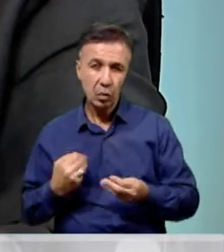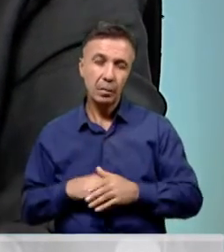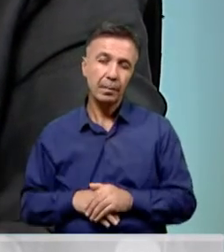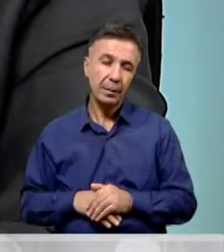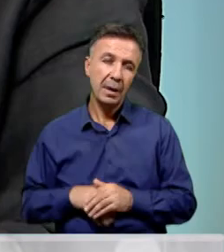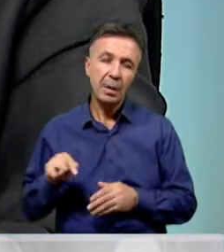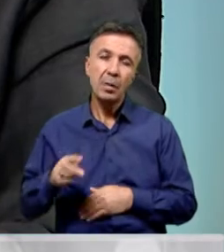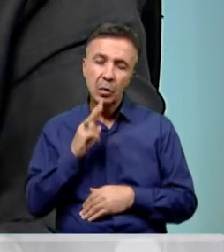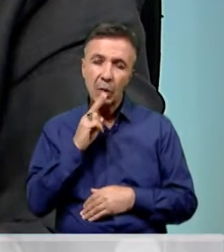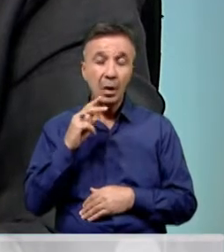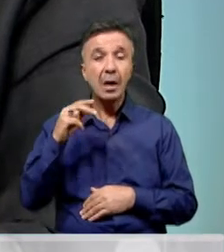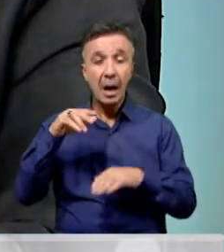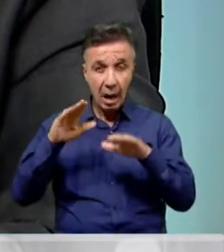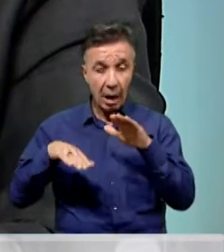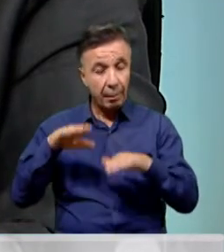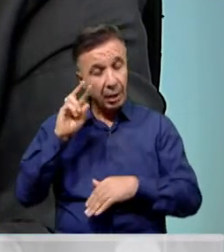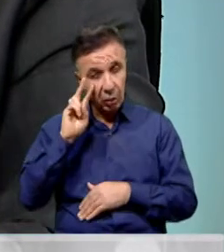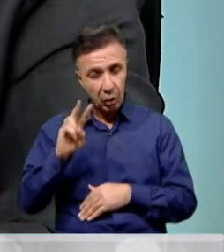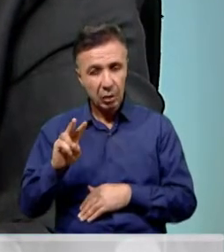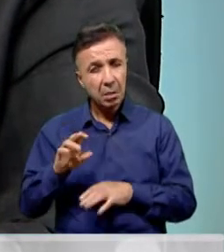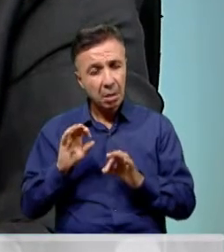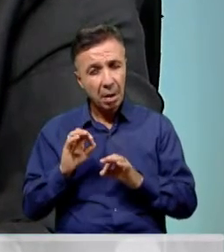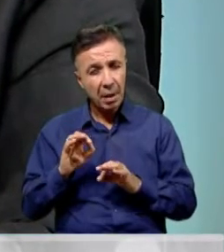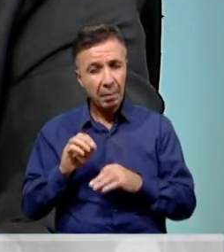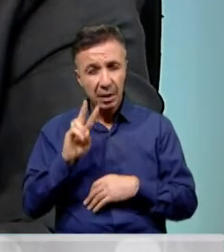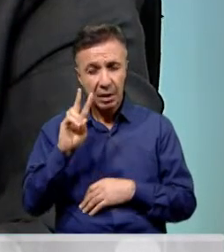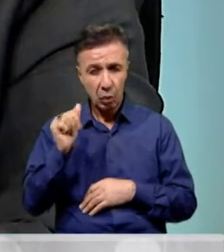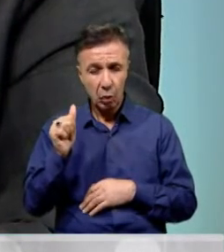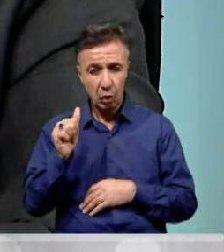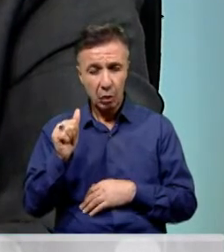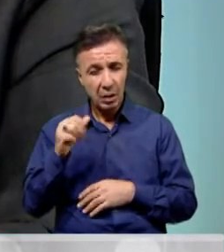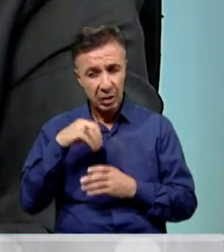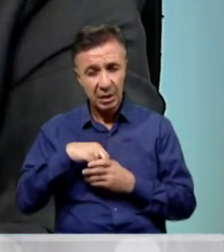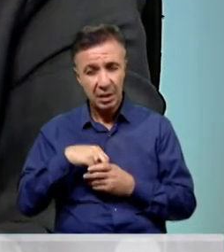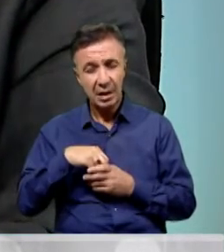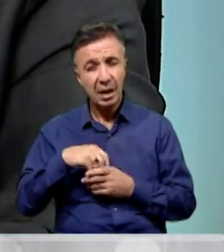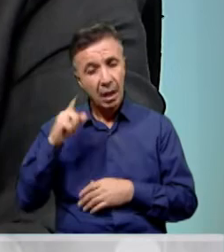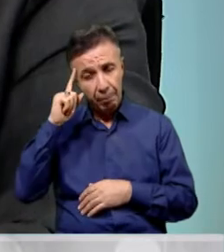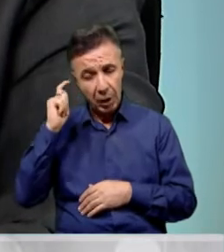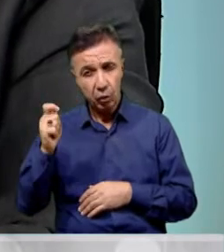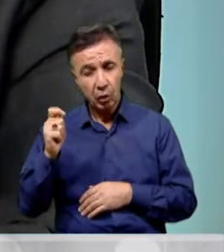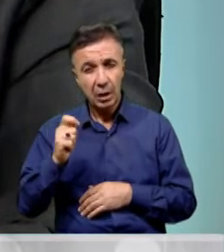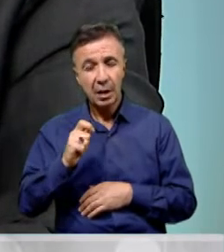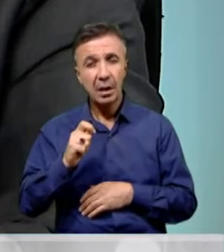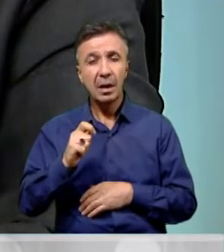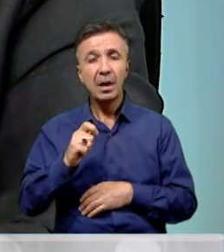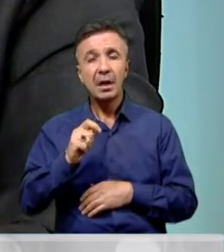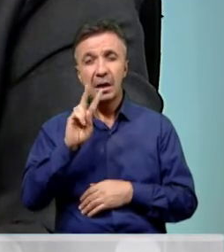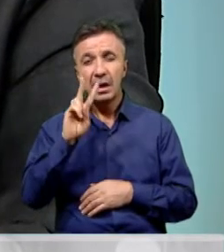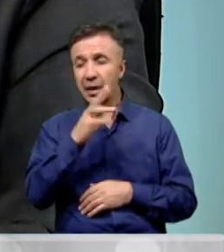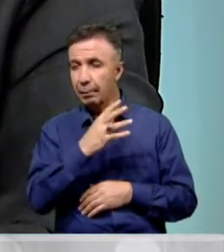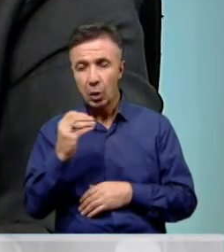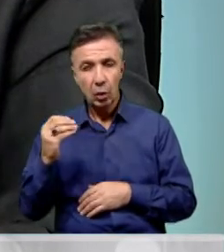şimdi bu en son kampanyada görüyoruz ki hemen hemen iki günde 2 milyonu aşmış müracaatlar E buradan da halkın büyük bir